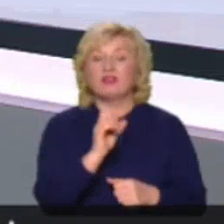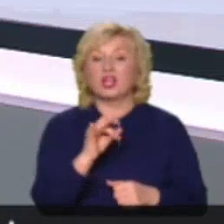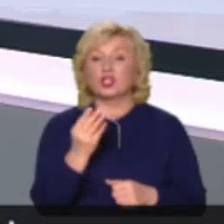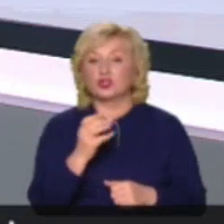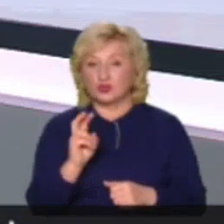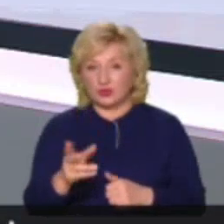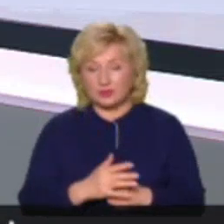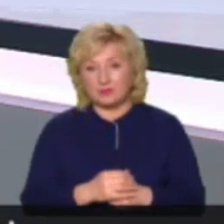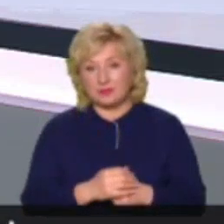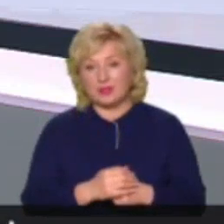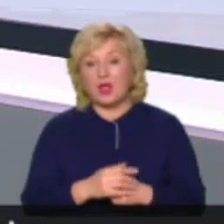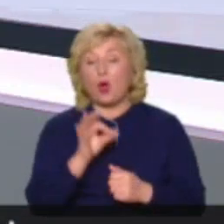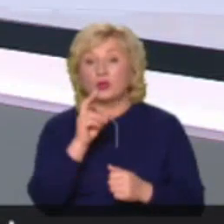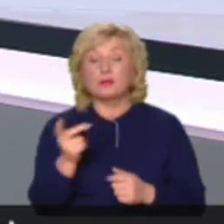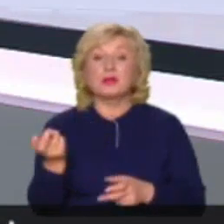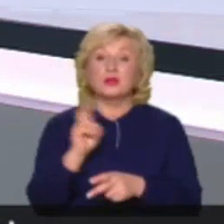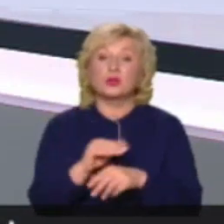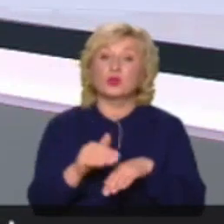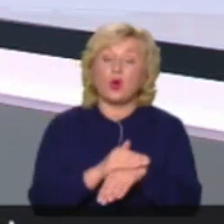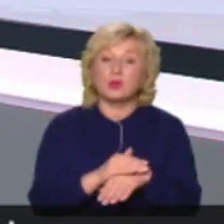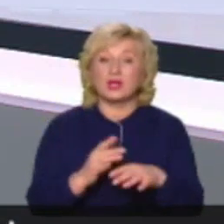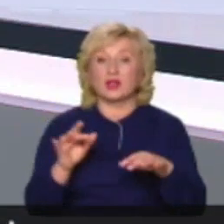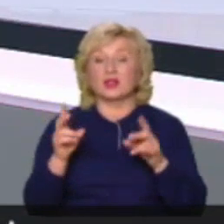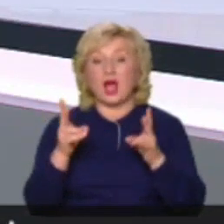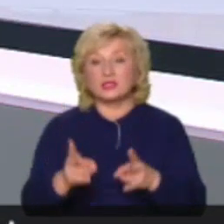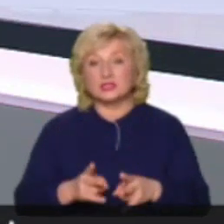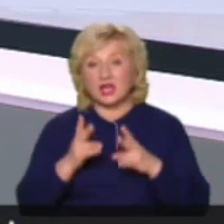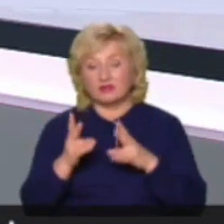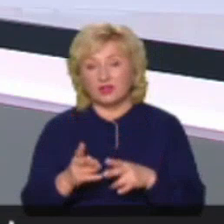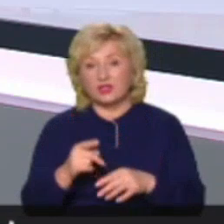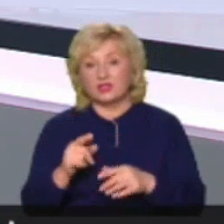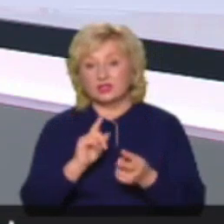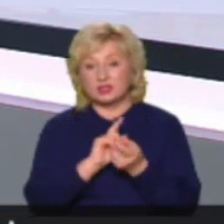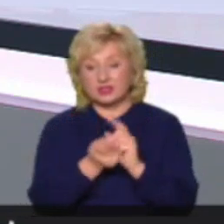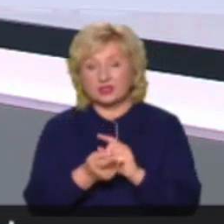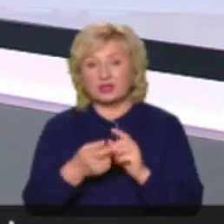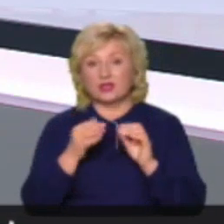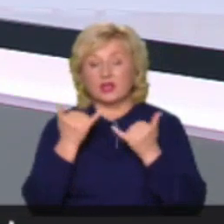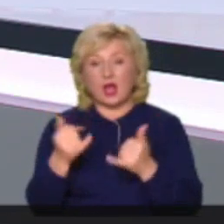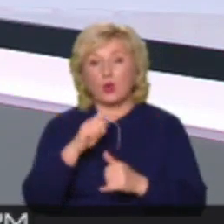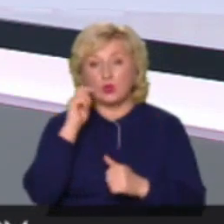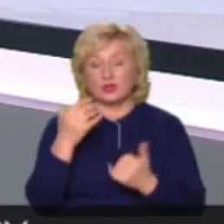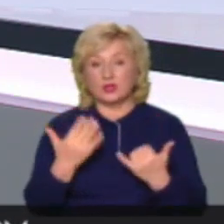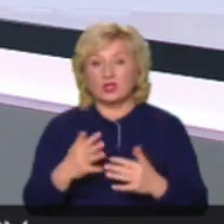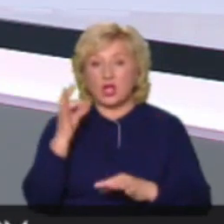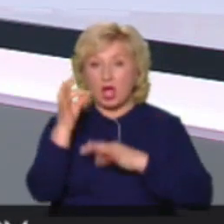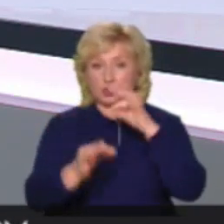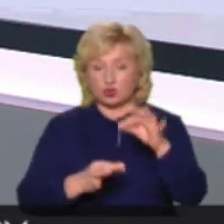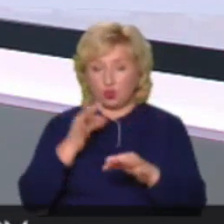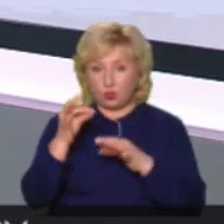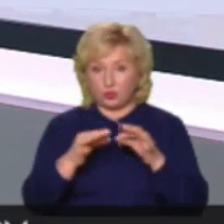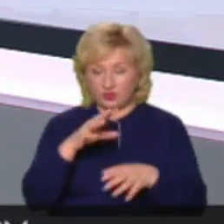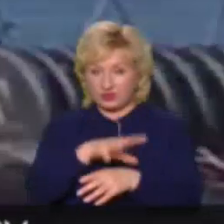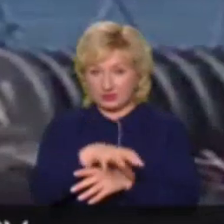От он прийдет, он будет добрий, ласковий. Так от він добрий, ласковий став дійсно для України, тому що вже на супутникових знімках